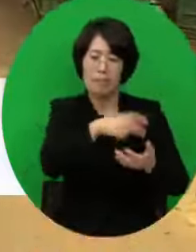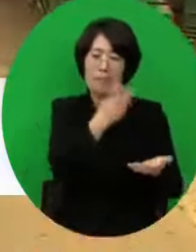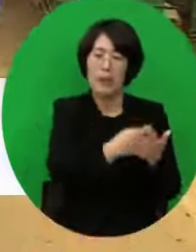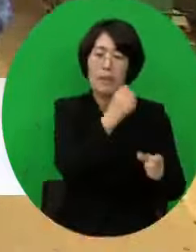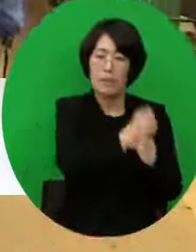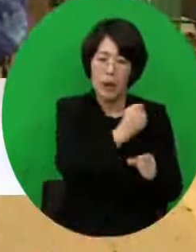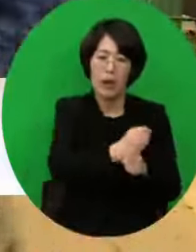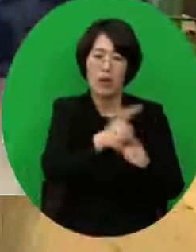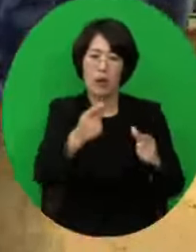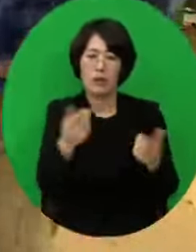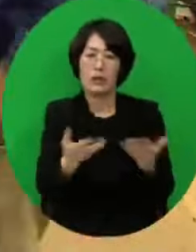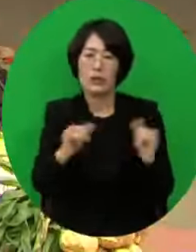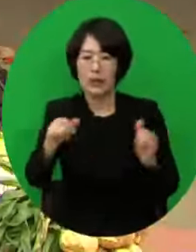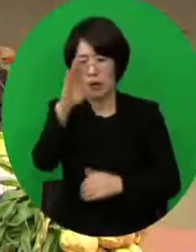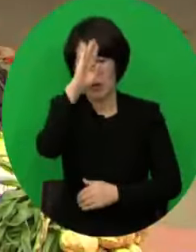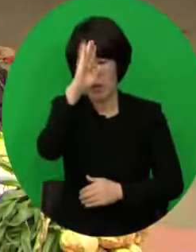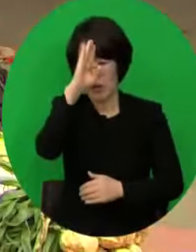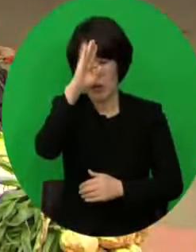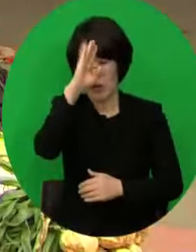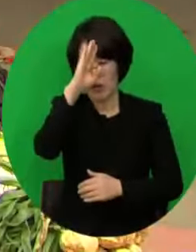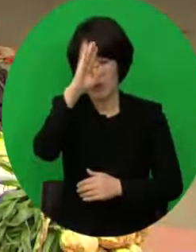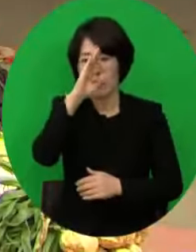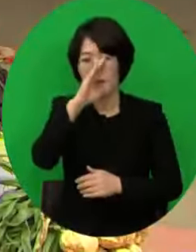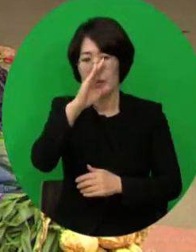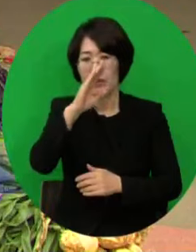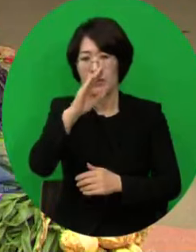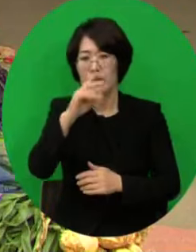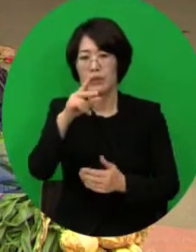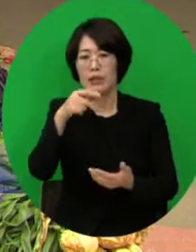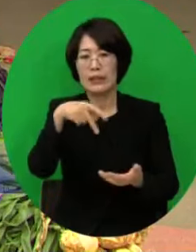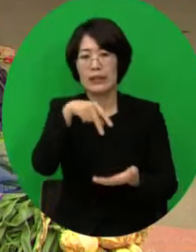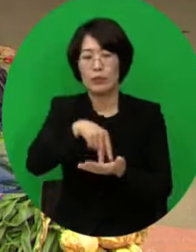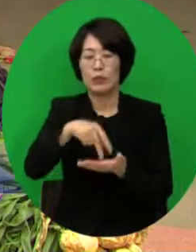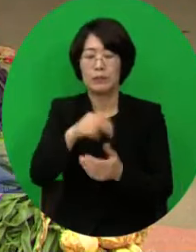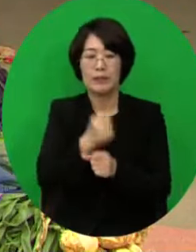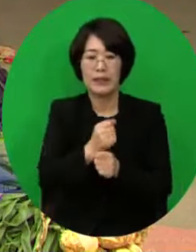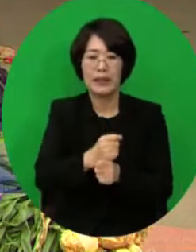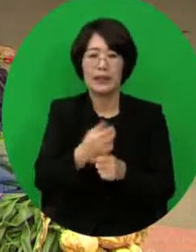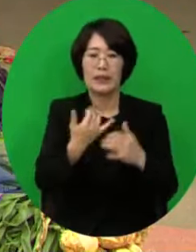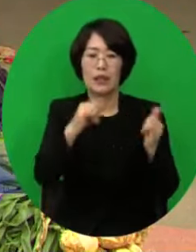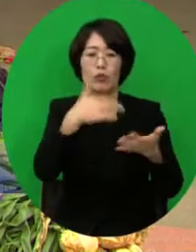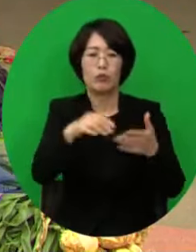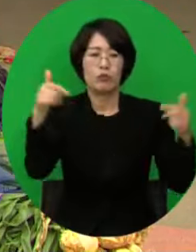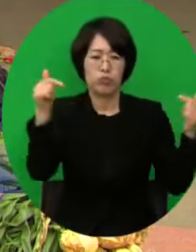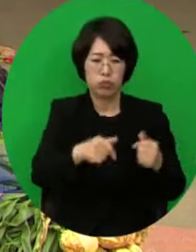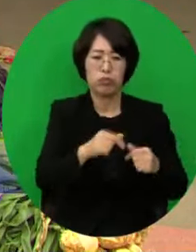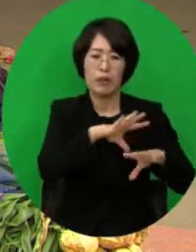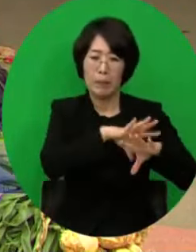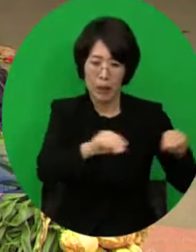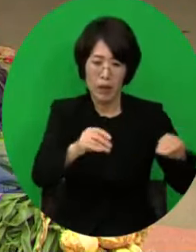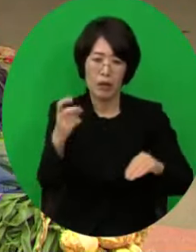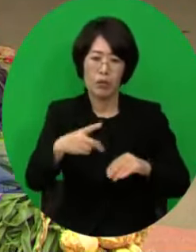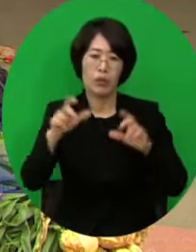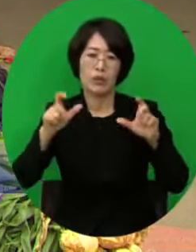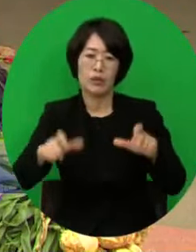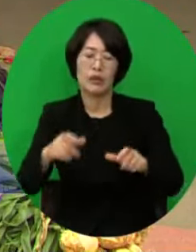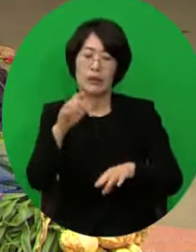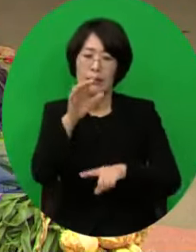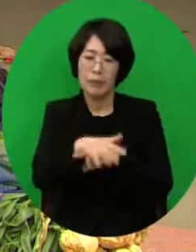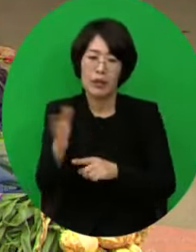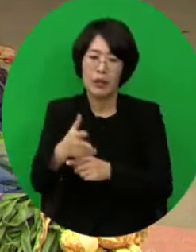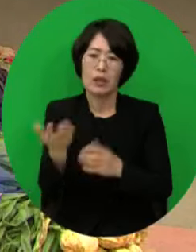등을 내세우고 있습니다. 인구 소멸 문제를 해소하는 것, 그리고 우리